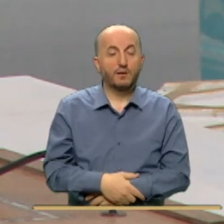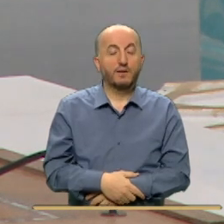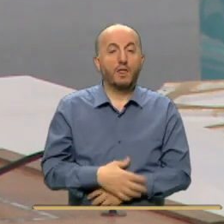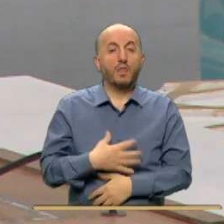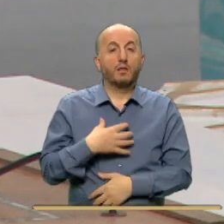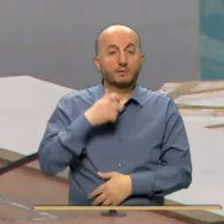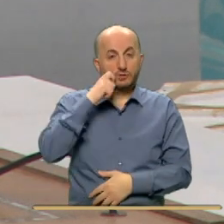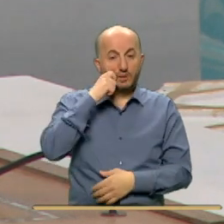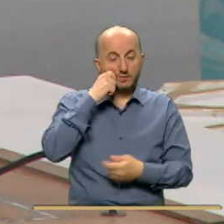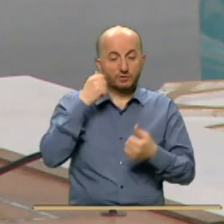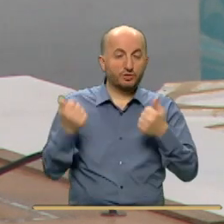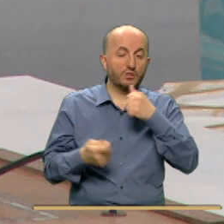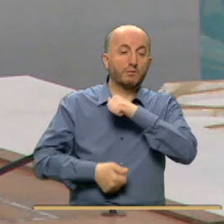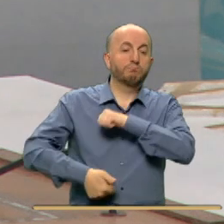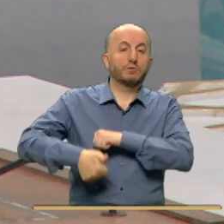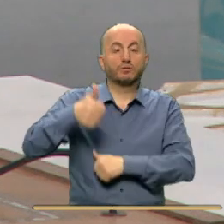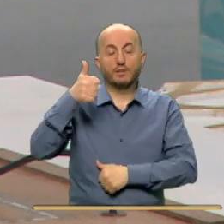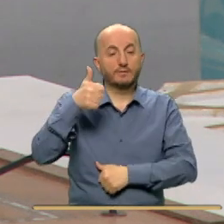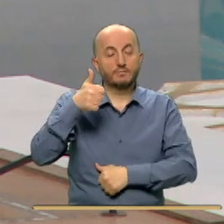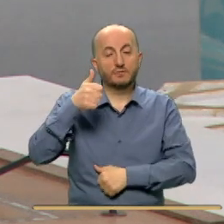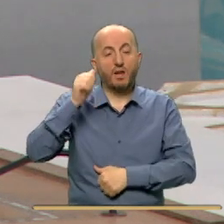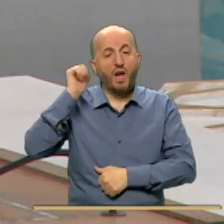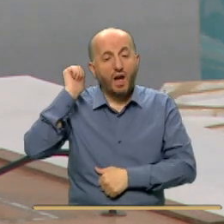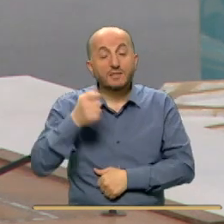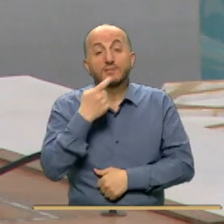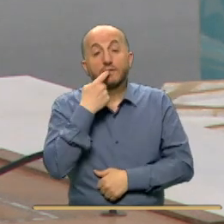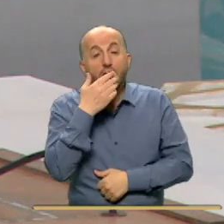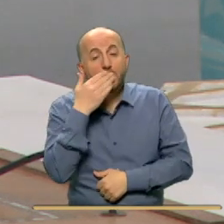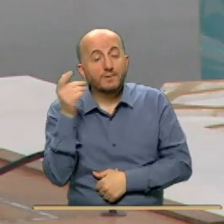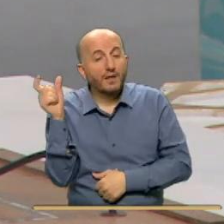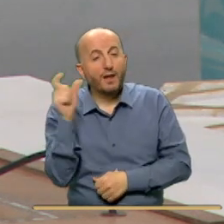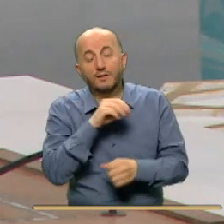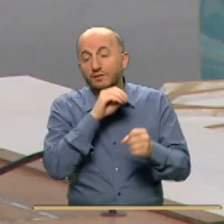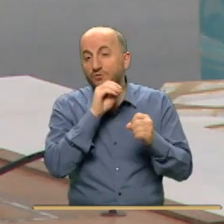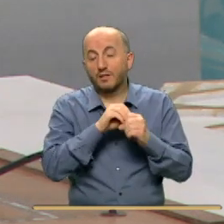Diyanet İşleri Başkanlığımız her sene Ramazan ayında